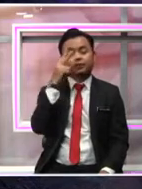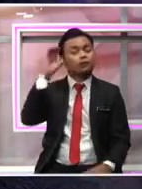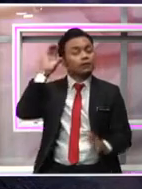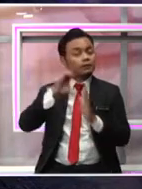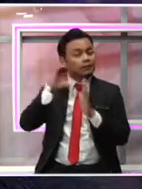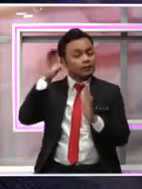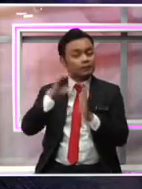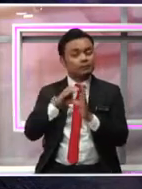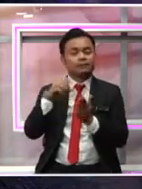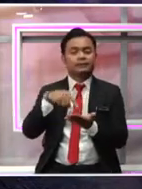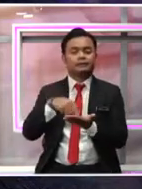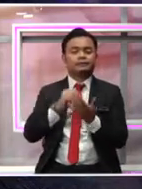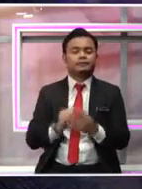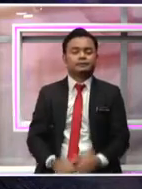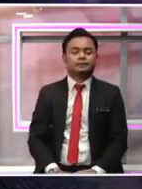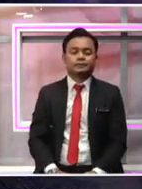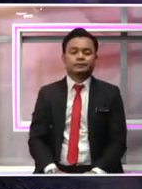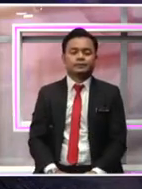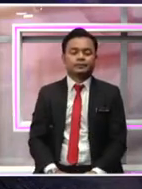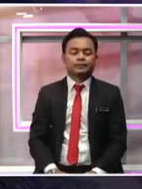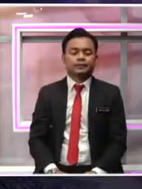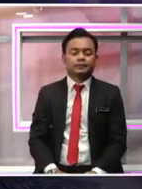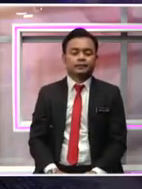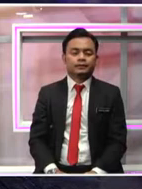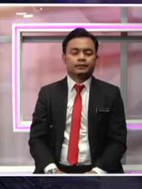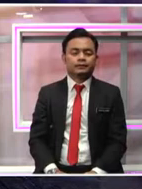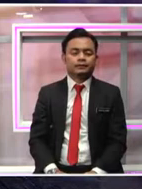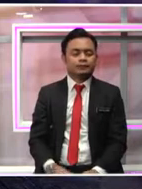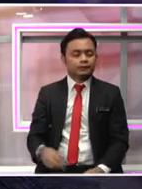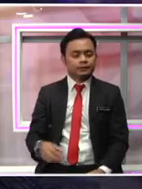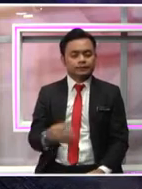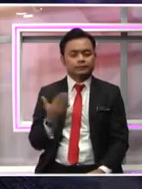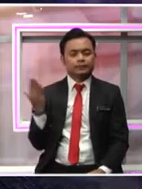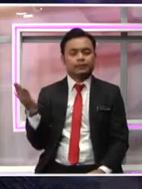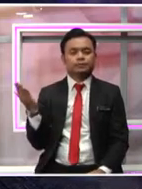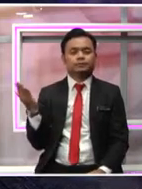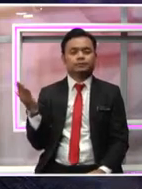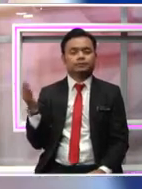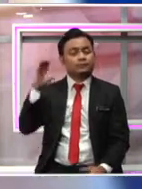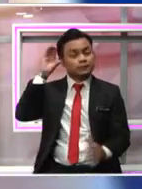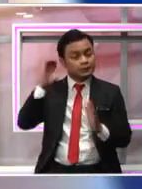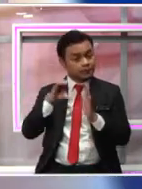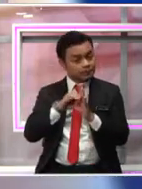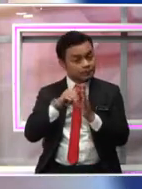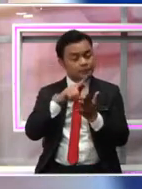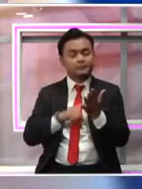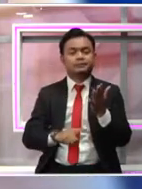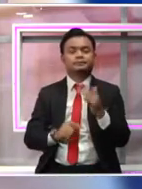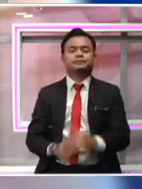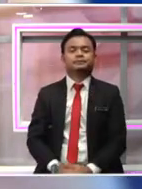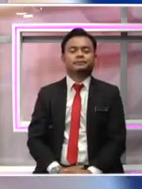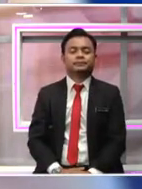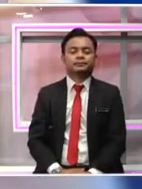gue di sebelah cekgur ini sang bisa tinggi ini gambar bisa itu gambar roswita